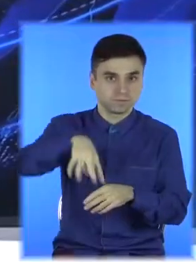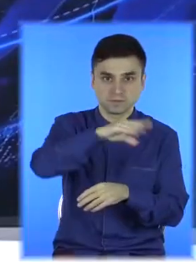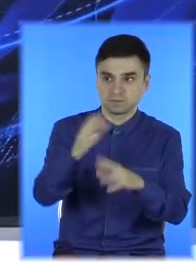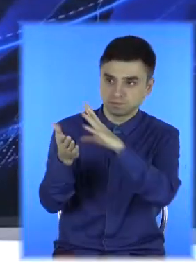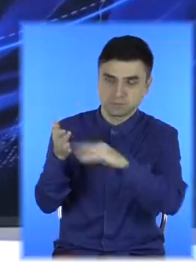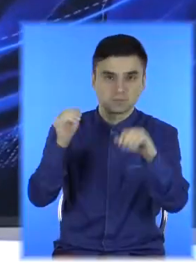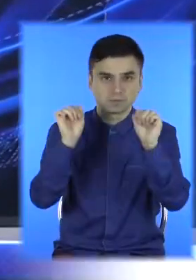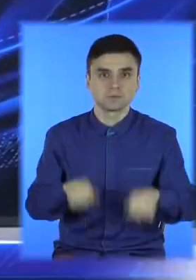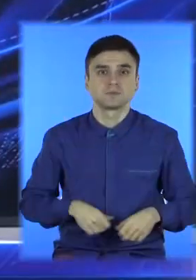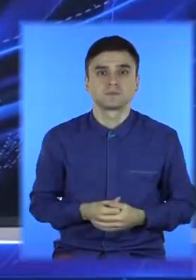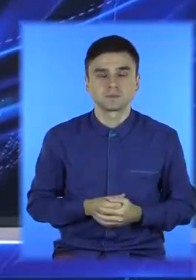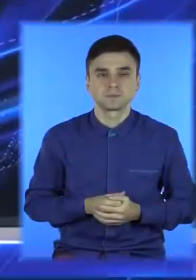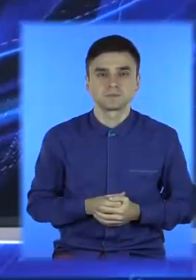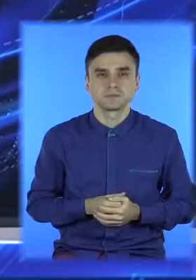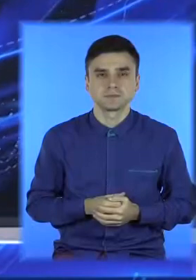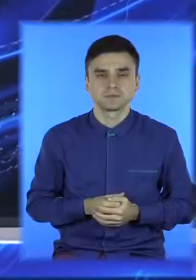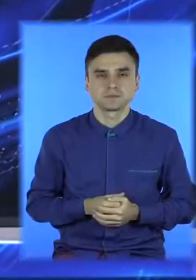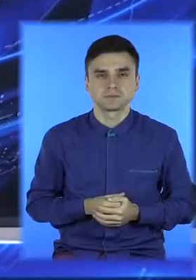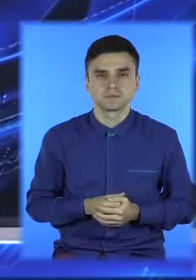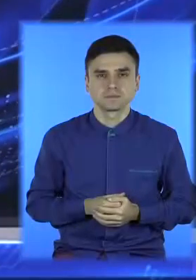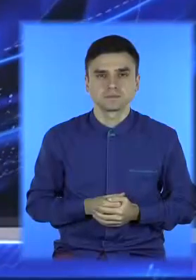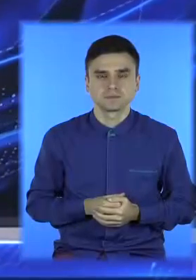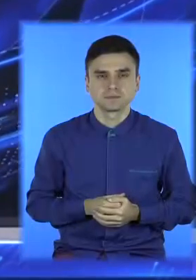На цьому ставимо крапку. Слідкуйте за новинами онлайн